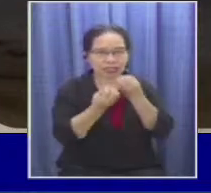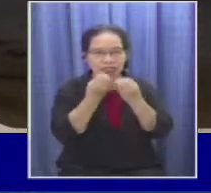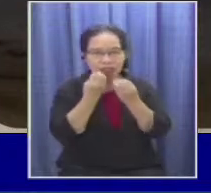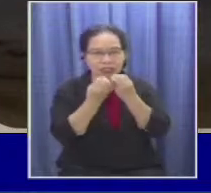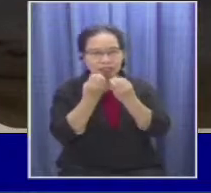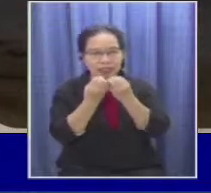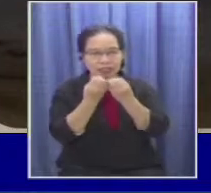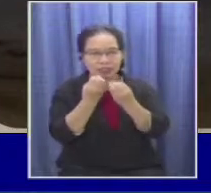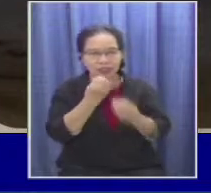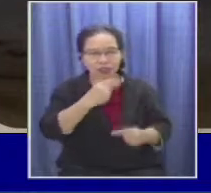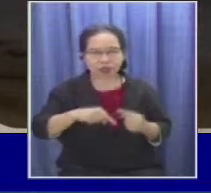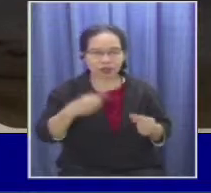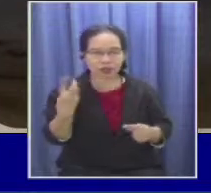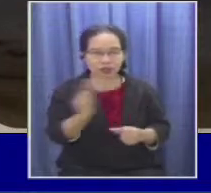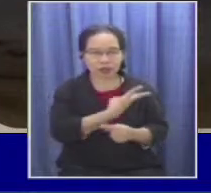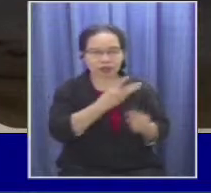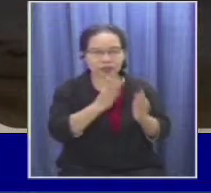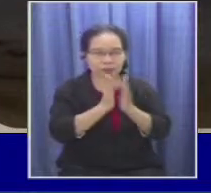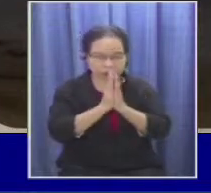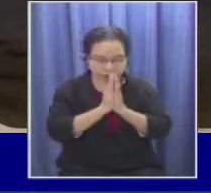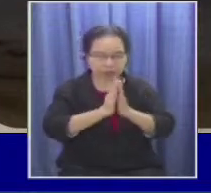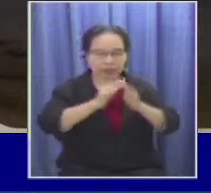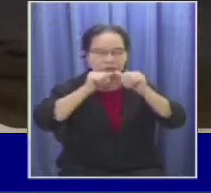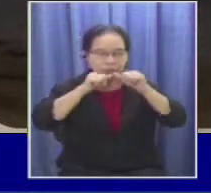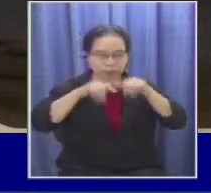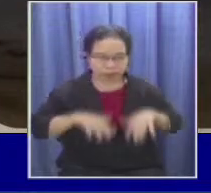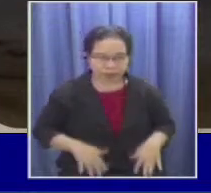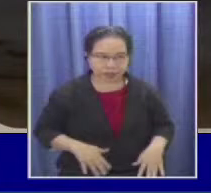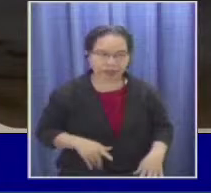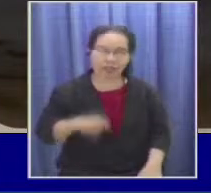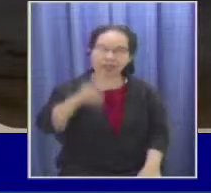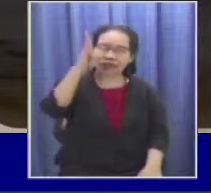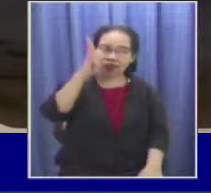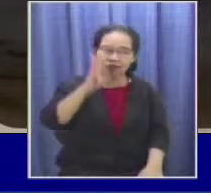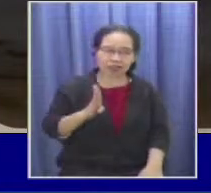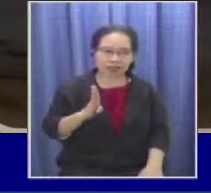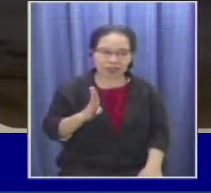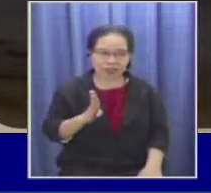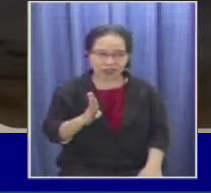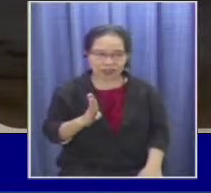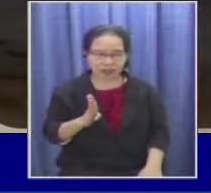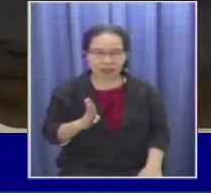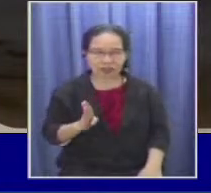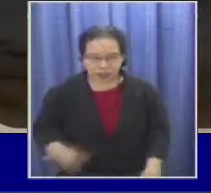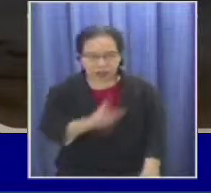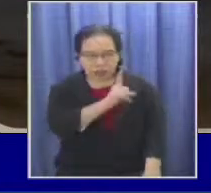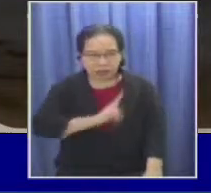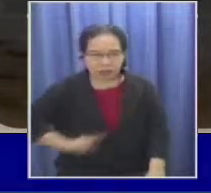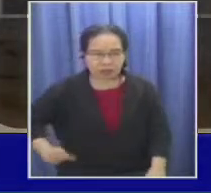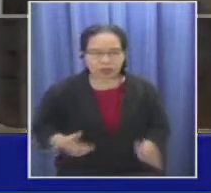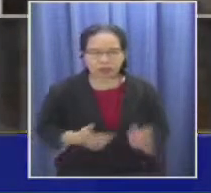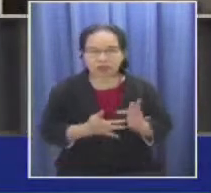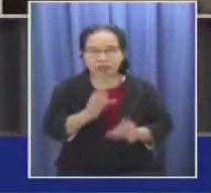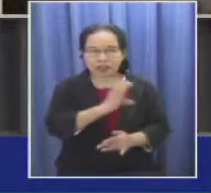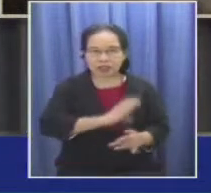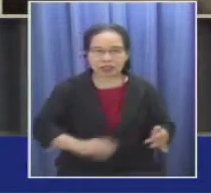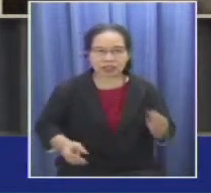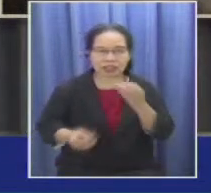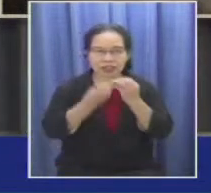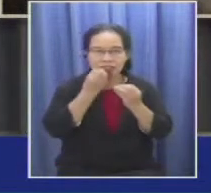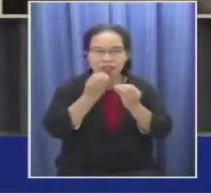ne mpaebɔ na ete ho anunti enuane ya ye ba bedie no se